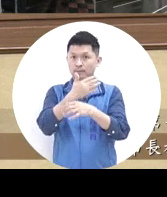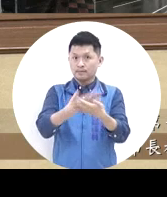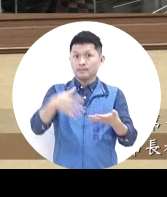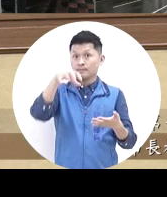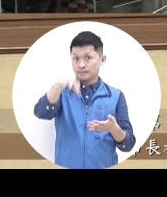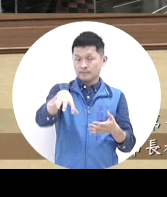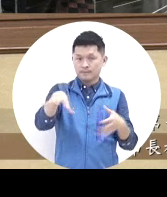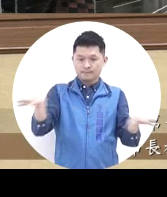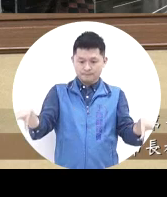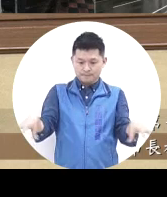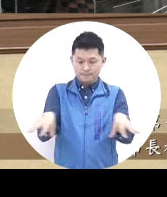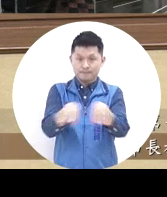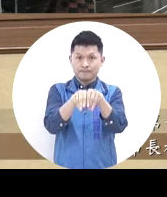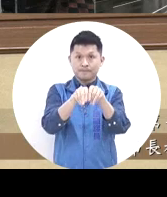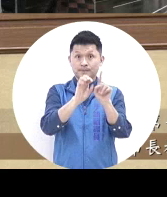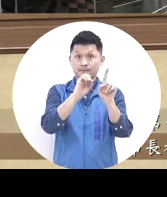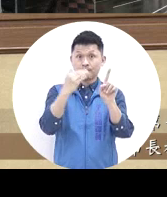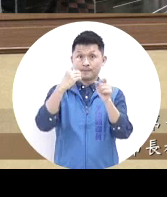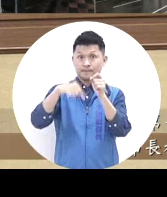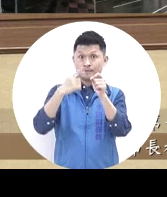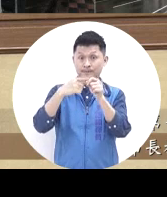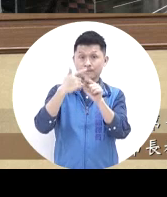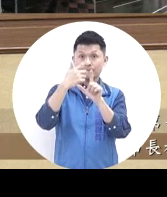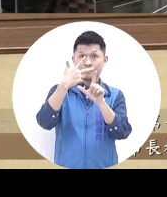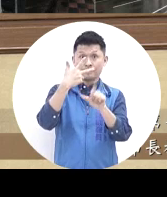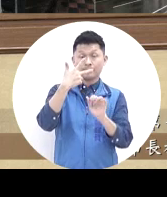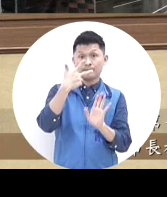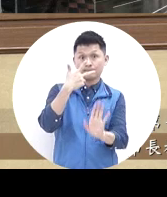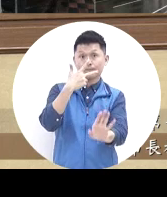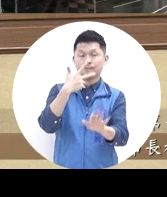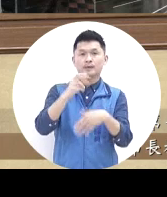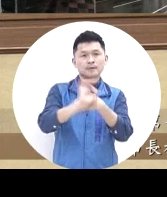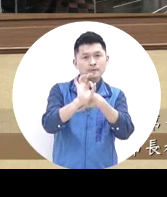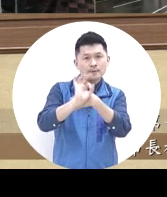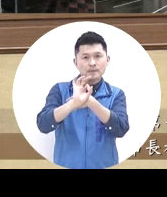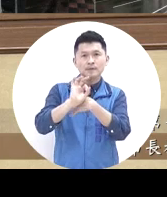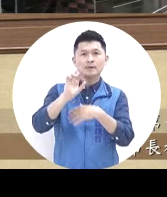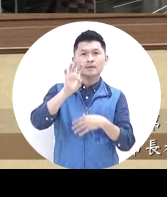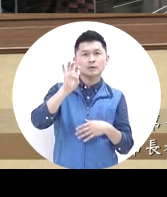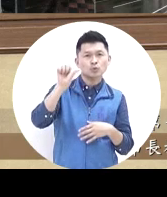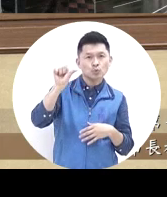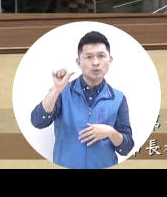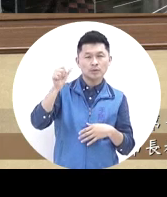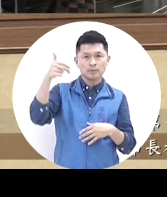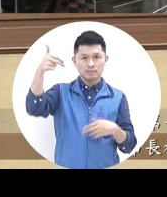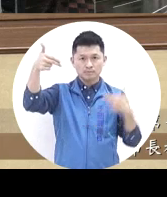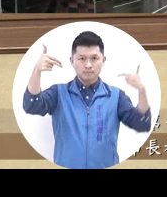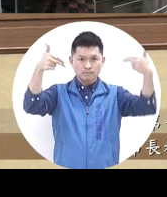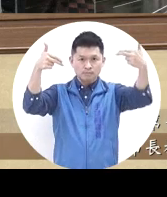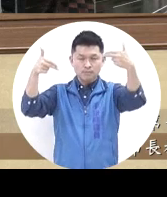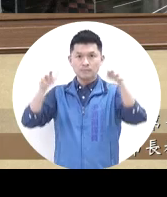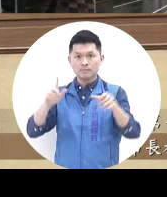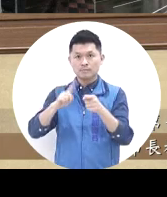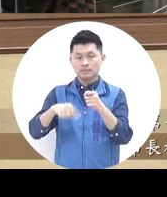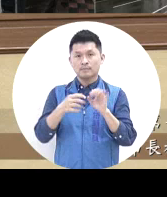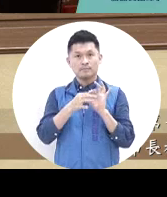所以109年下半年就已经试办4次可移动式的科技执法，今年继续来